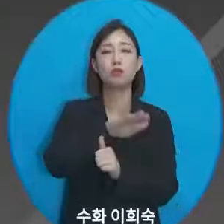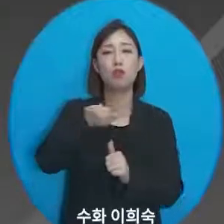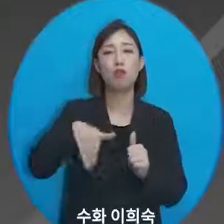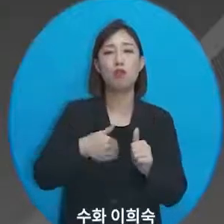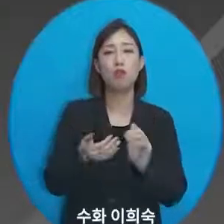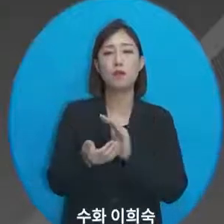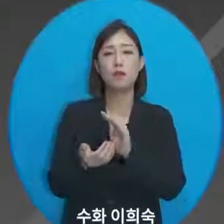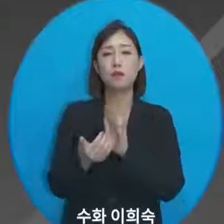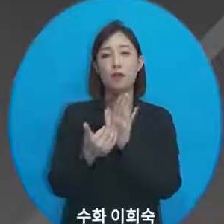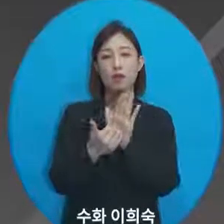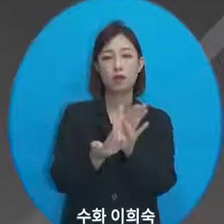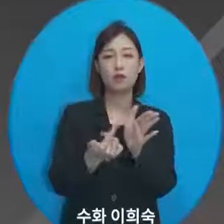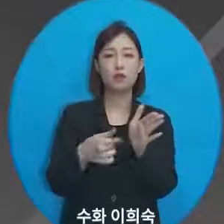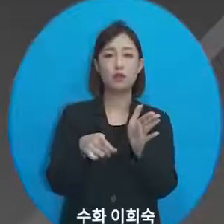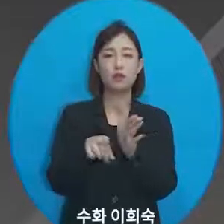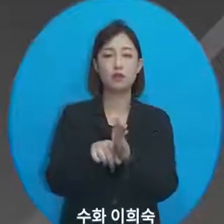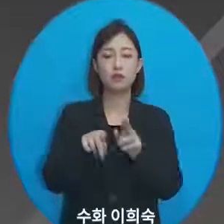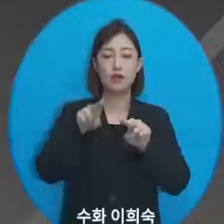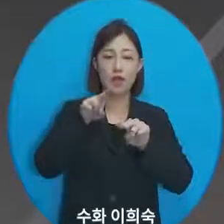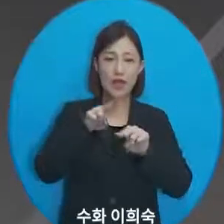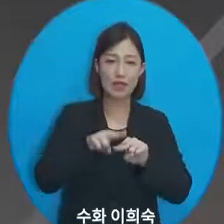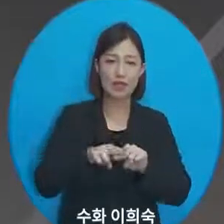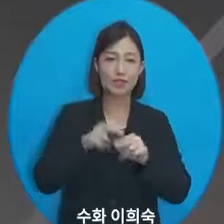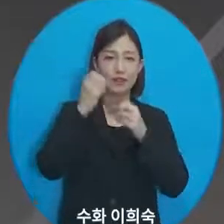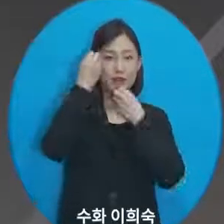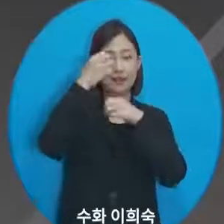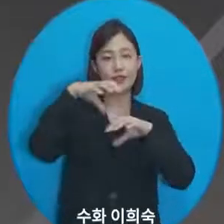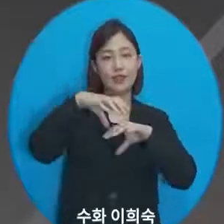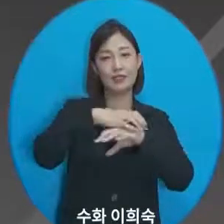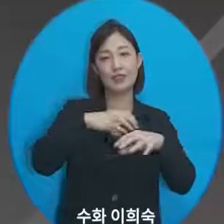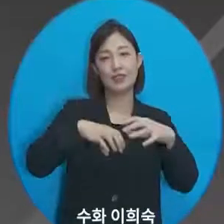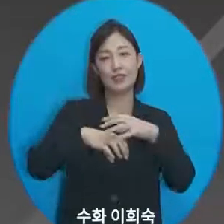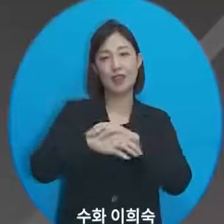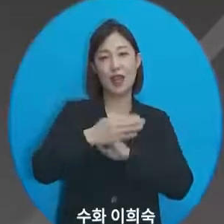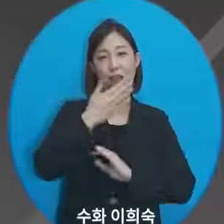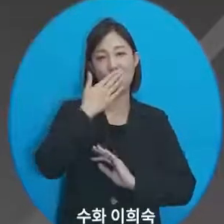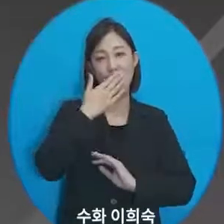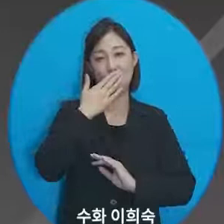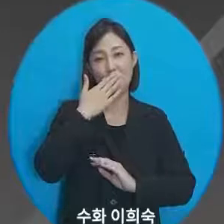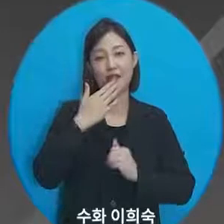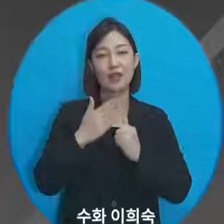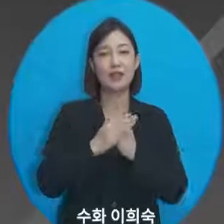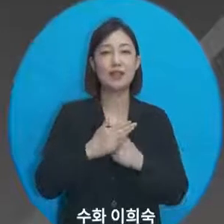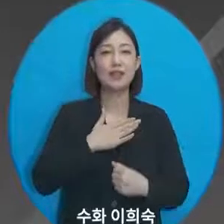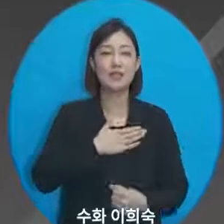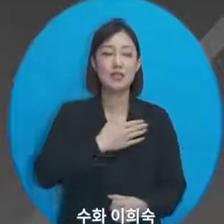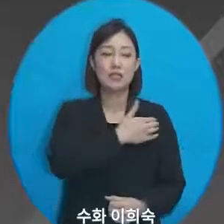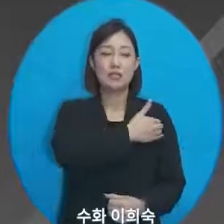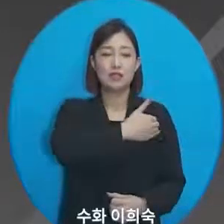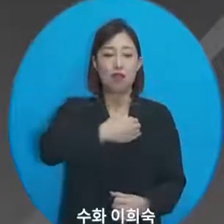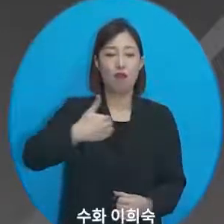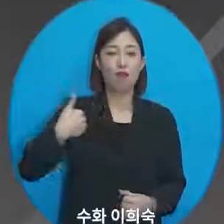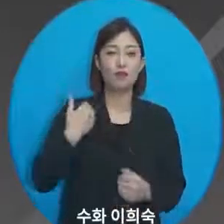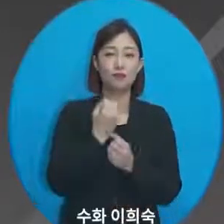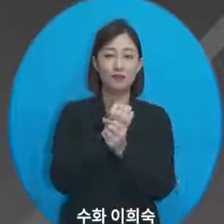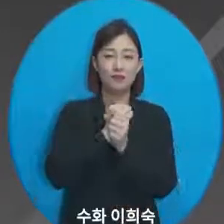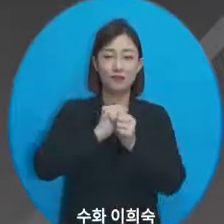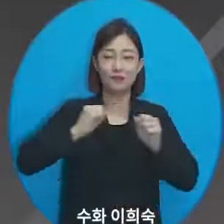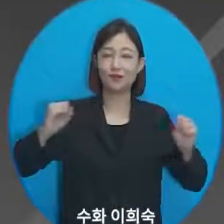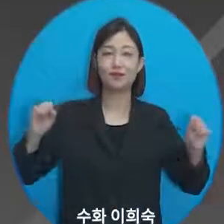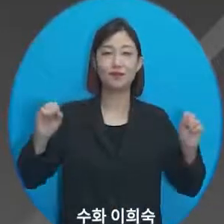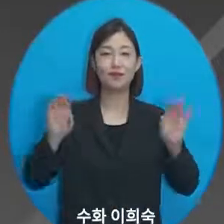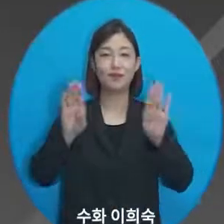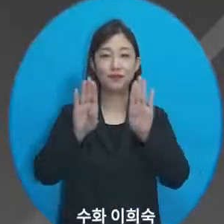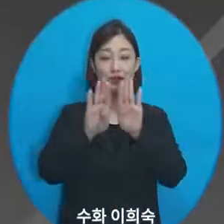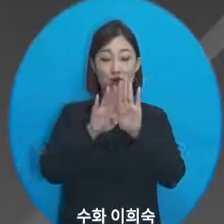않도록 앉아서 신발을 갈아 신거나 할 수 있는 그래서 충분한 공간을 배려해 주는 것 바로 이제 이러한 부분이 현관 공간에서